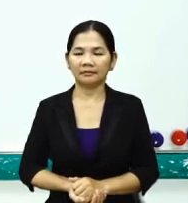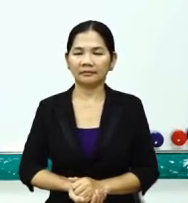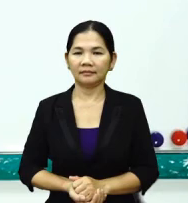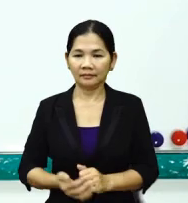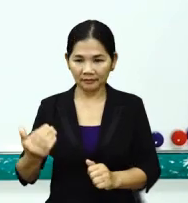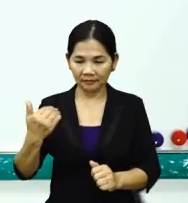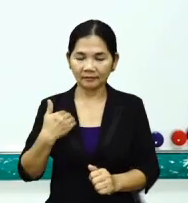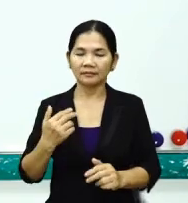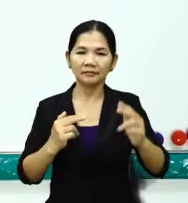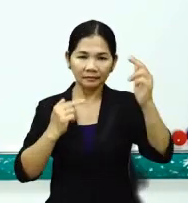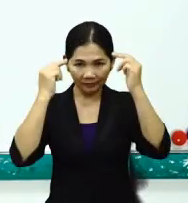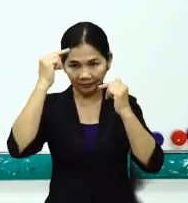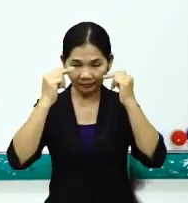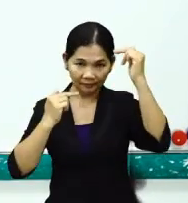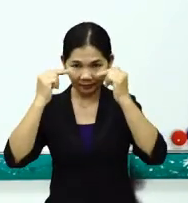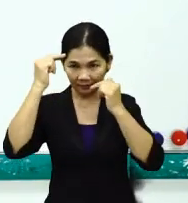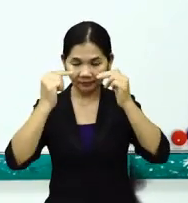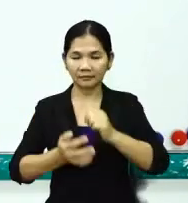miên tực một